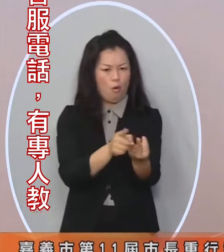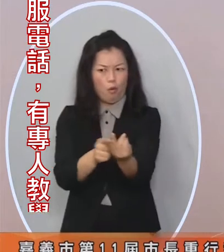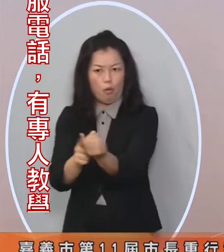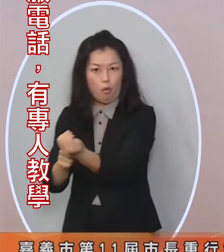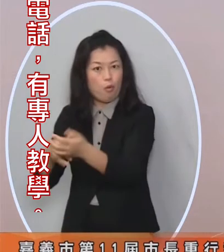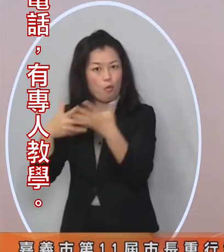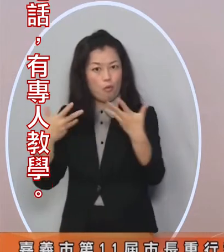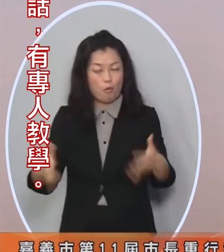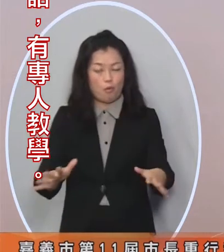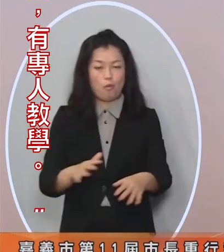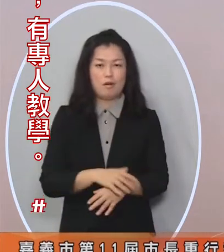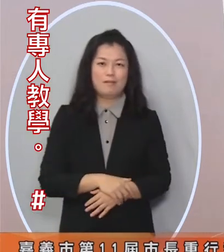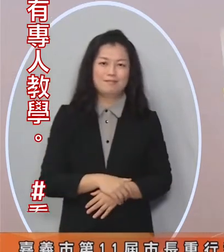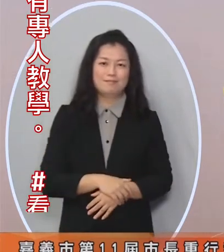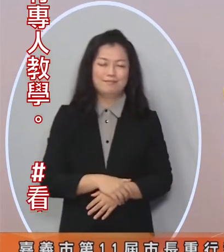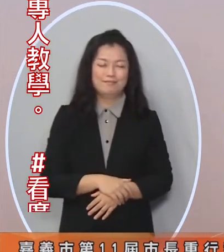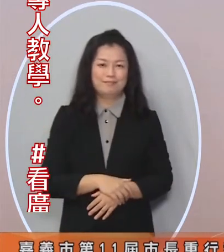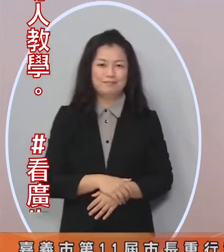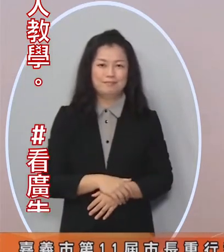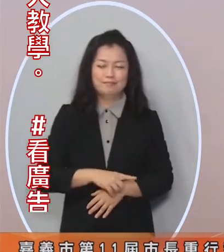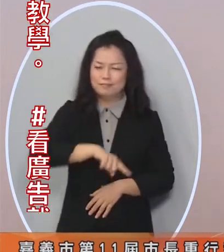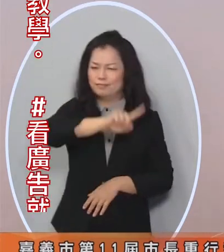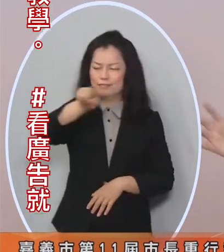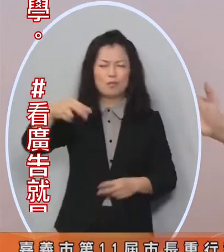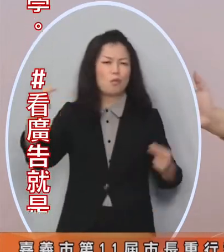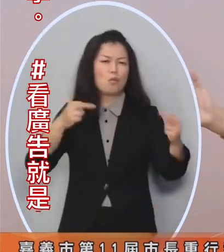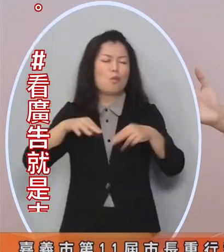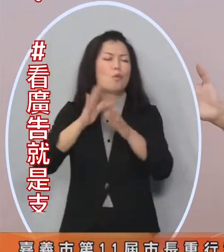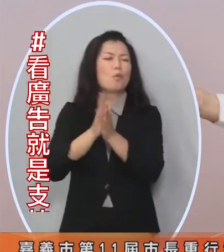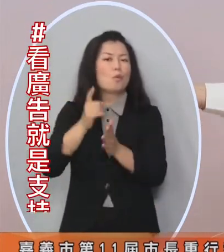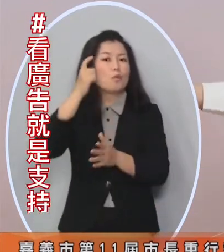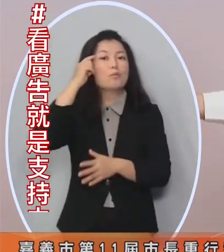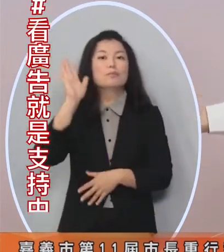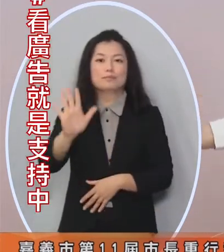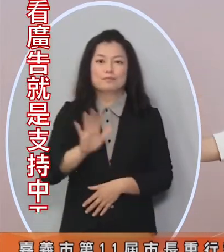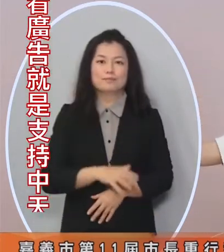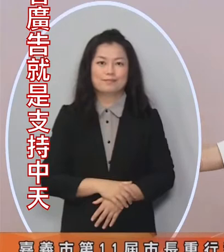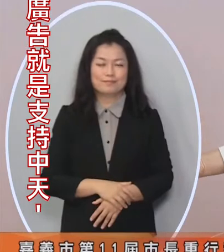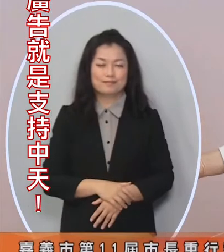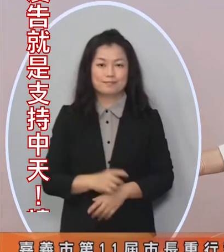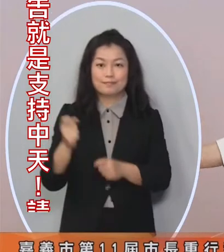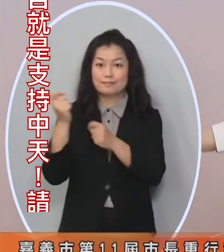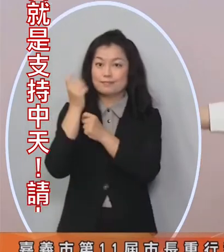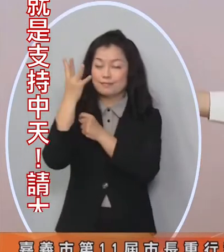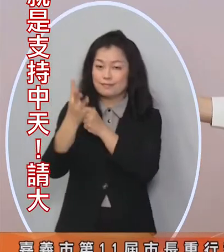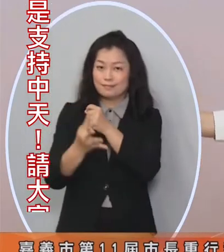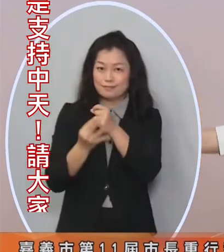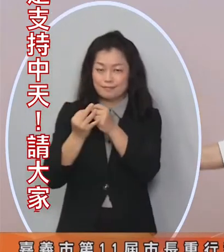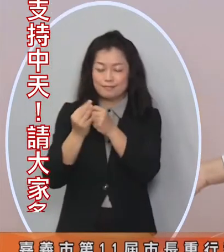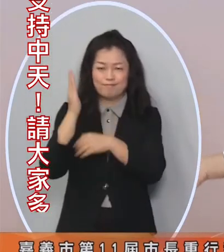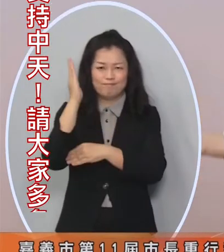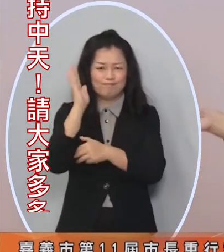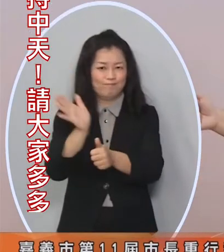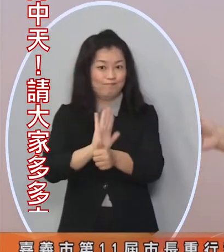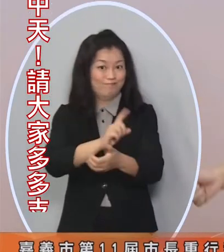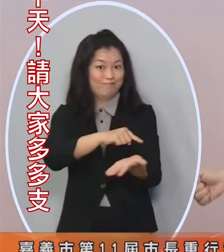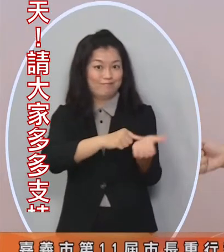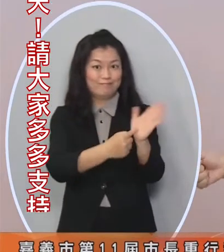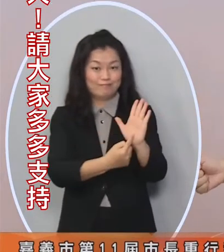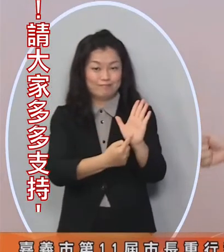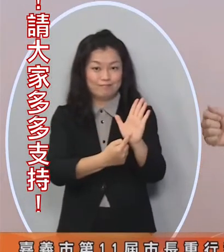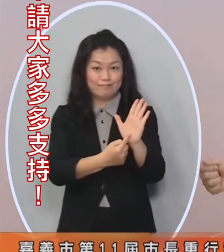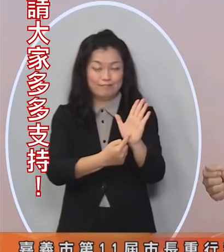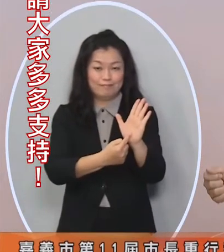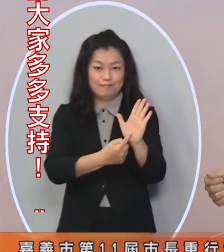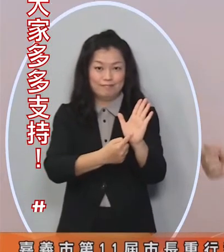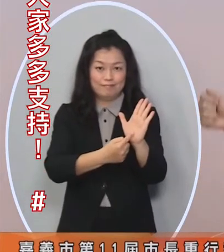事，博爱安居，安了好事，都大家被看到，所以也因此我们看到这几年的政绩，在我们全体嘉义